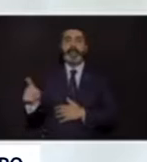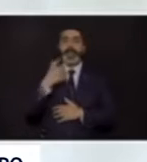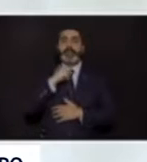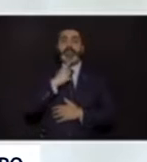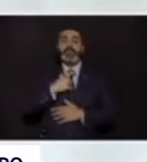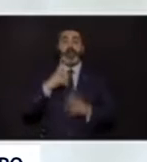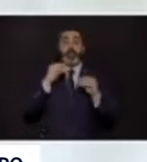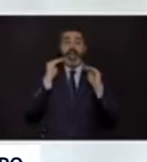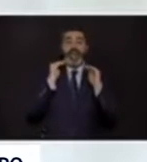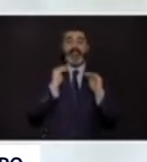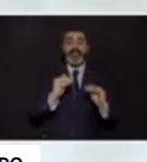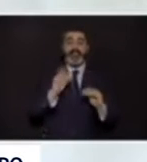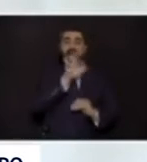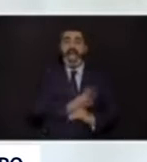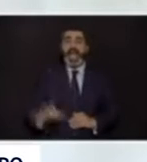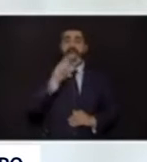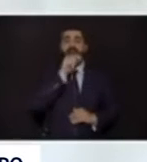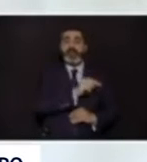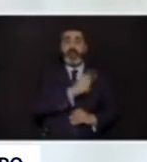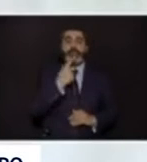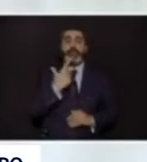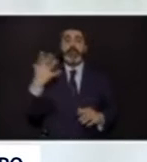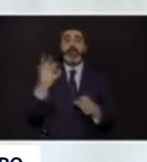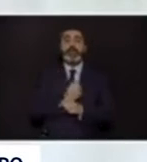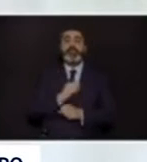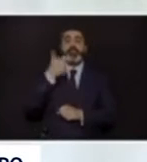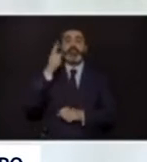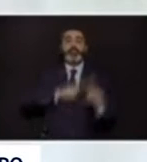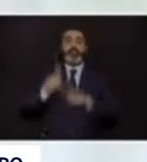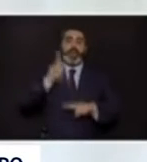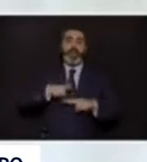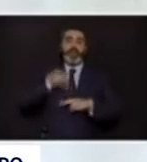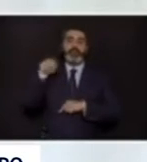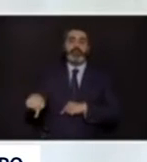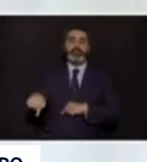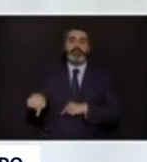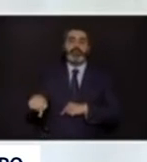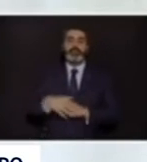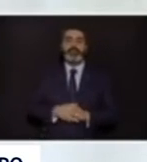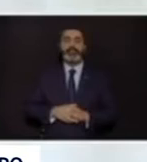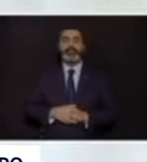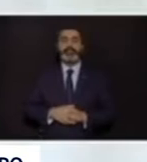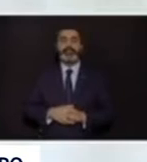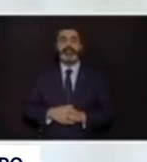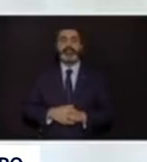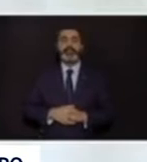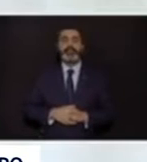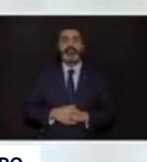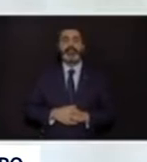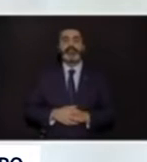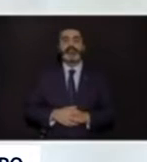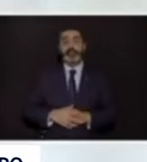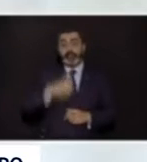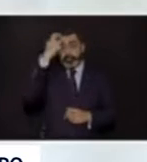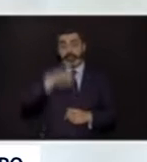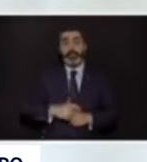σταθερότητας για την ολόκληρη την Ευρωπαϊκή Ήπειρο. Το λέω αυτό και ως πρωθυπουργός, ο οποίος